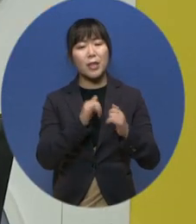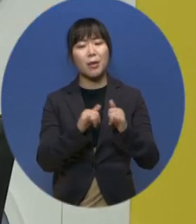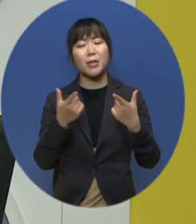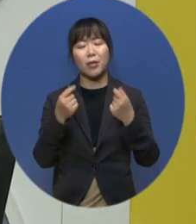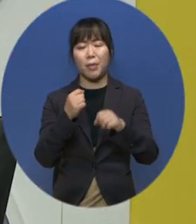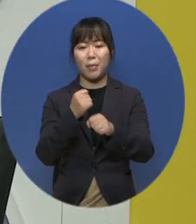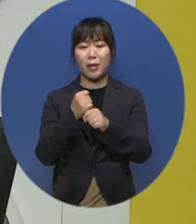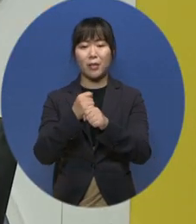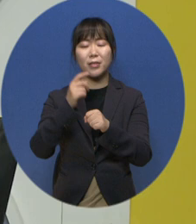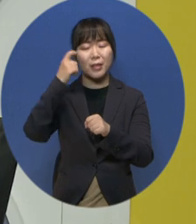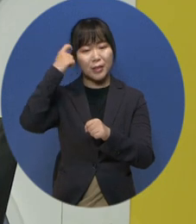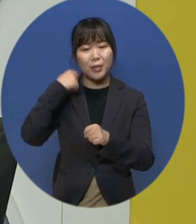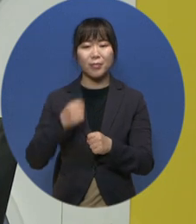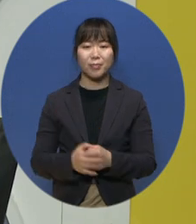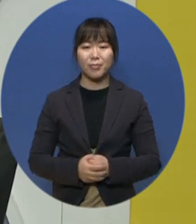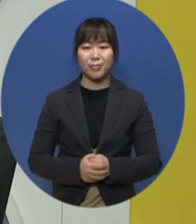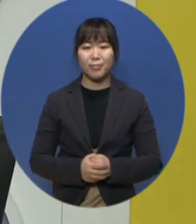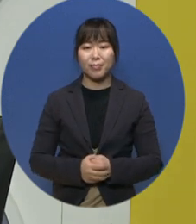생각이 들기도 하는데